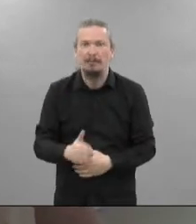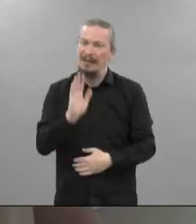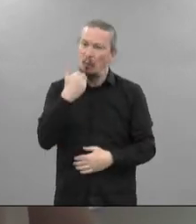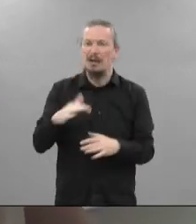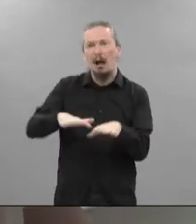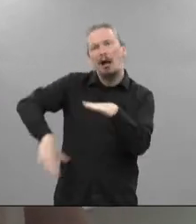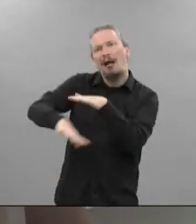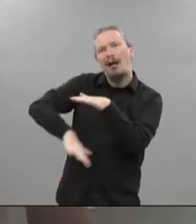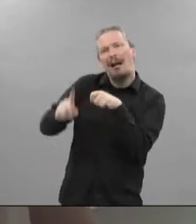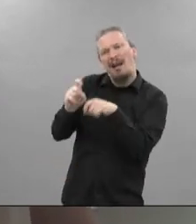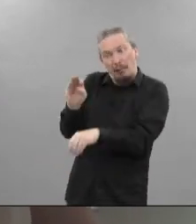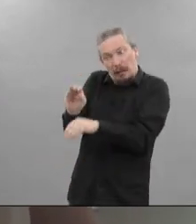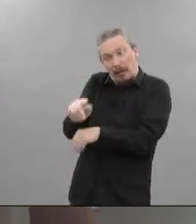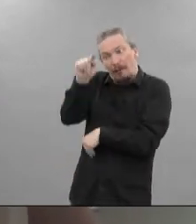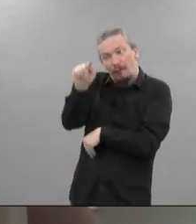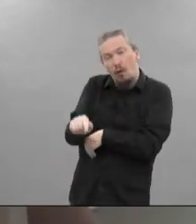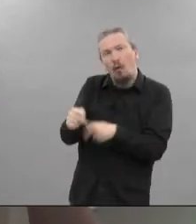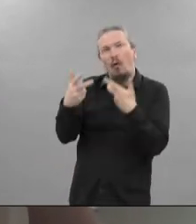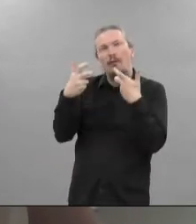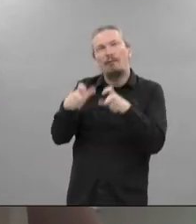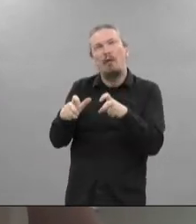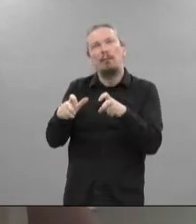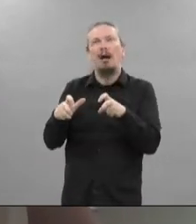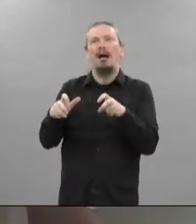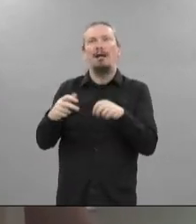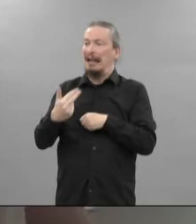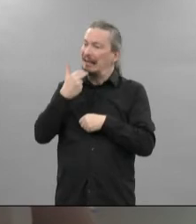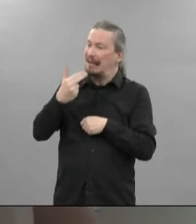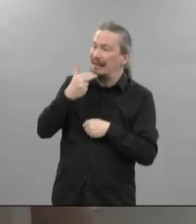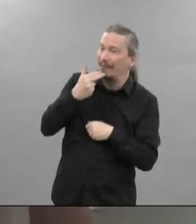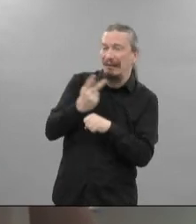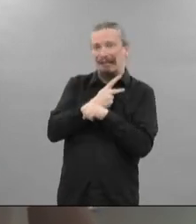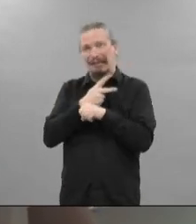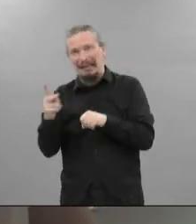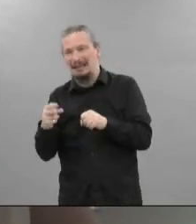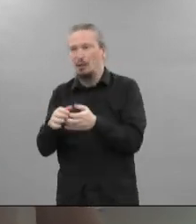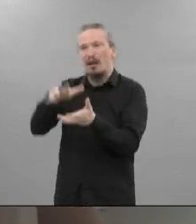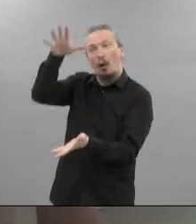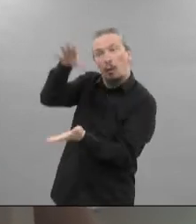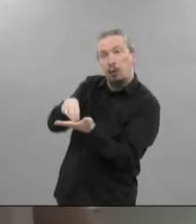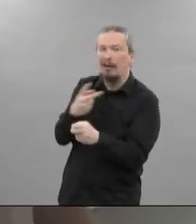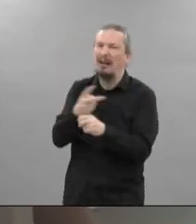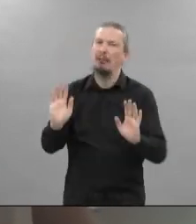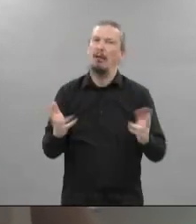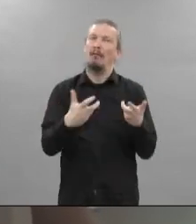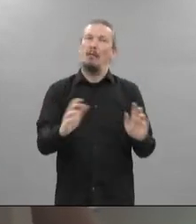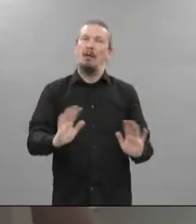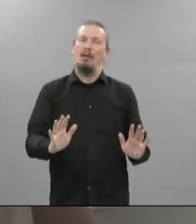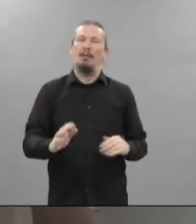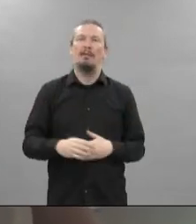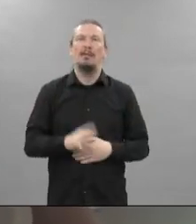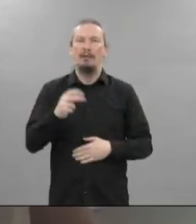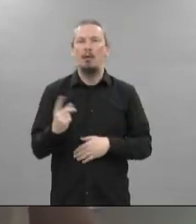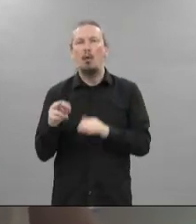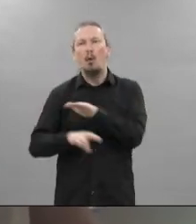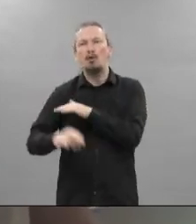nappes. Nous ne pouvons plus mettre en péril la recherche de ces dernières d'un point de vue qualitatif, mais aussi quantitatif. Il nous faut préserver notre ressource